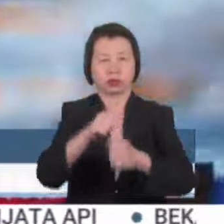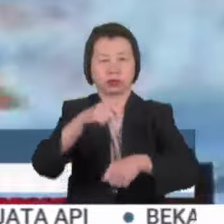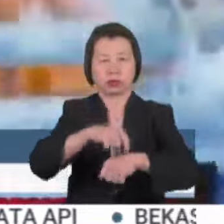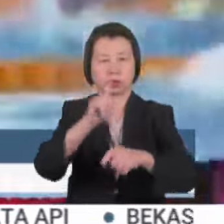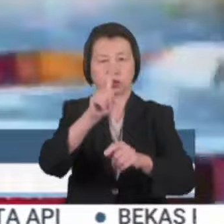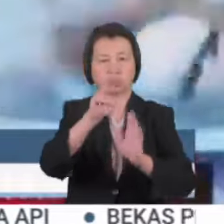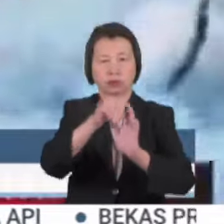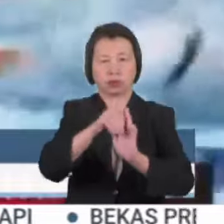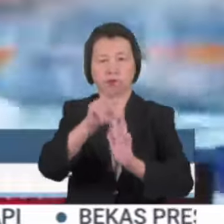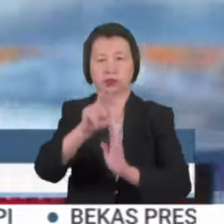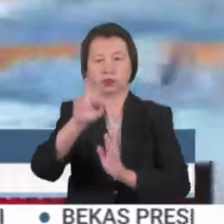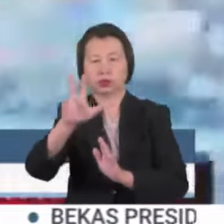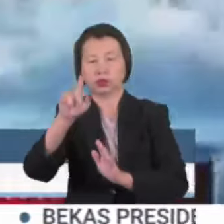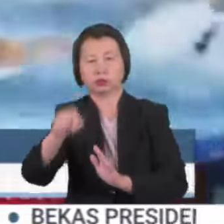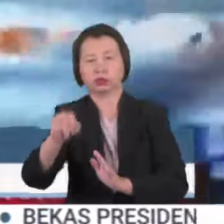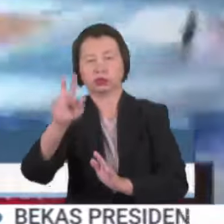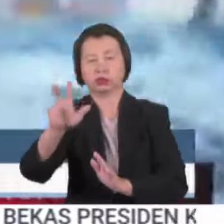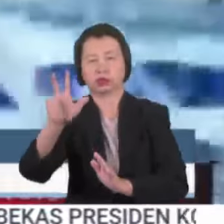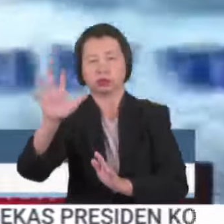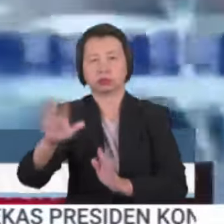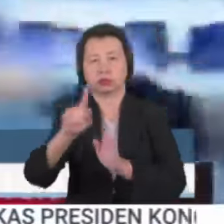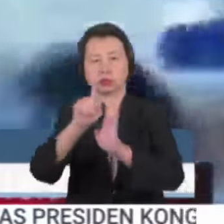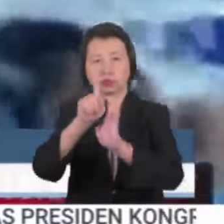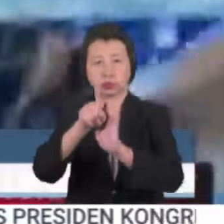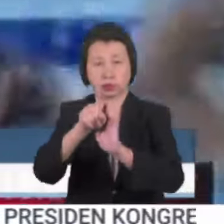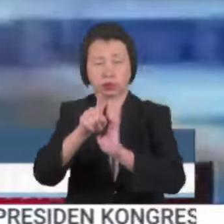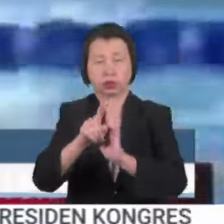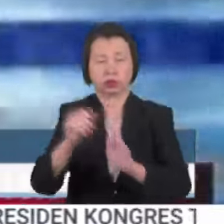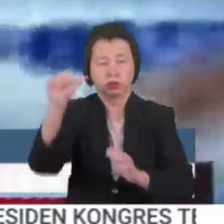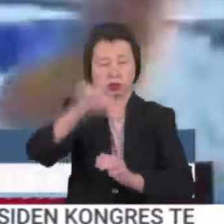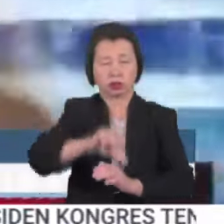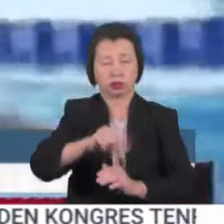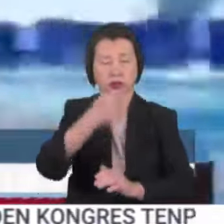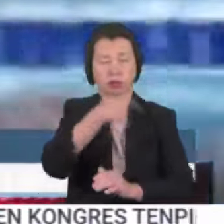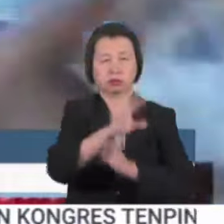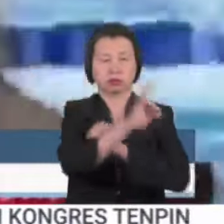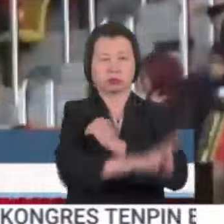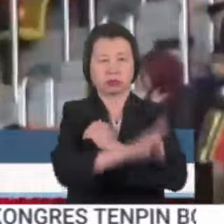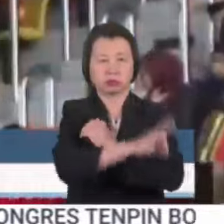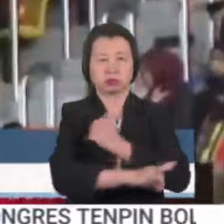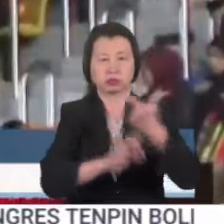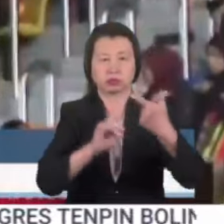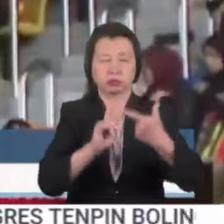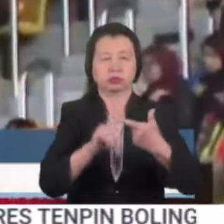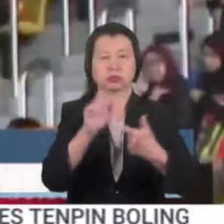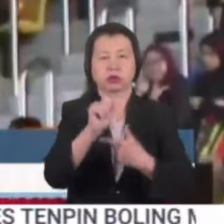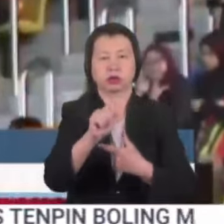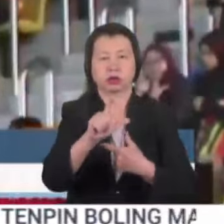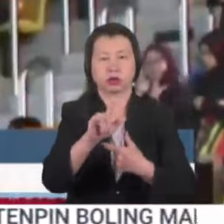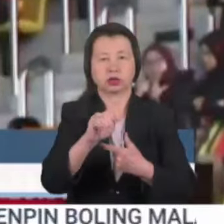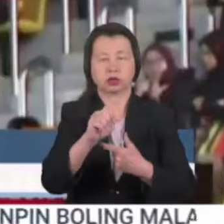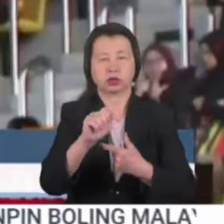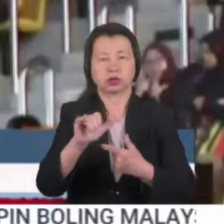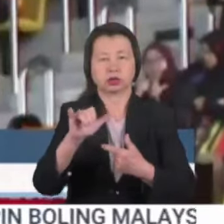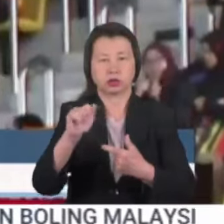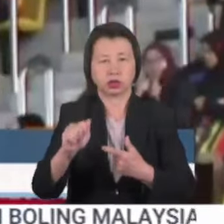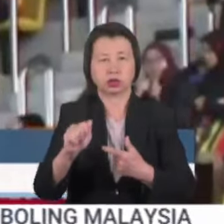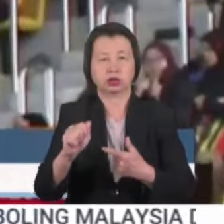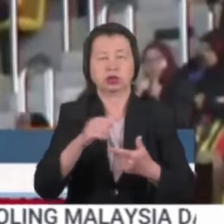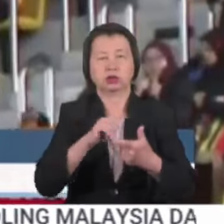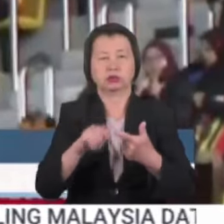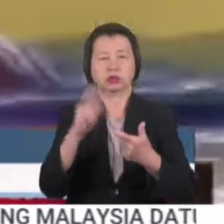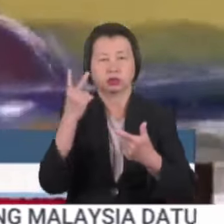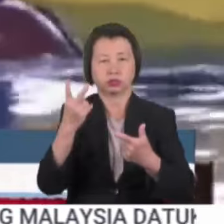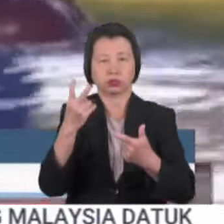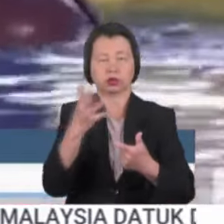masa 1 minit 23.35 saat mengalahkan atlet Negeri Sembilan, Alia Farisha Faizul Rizal di